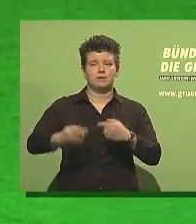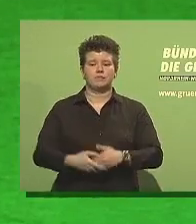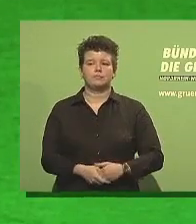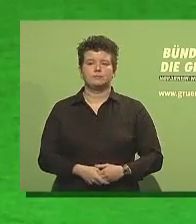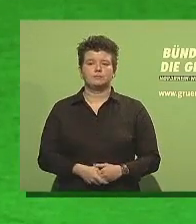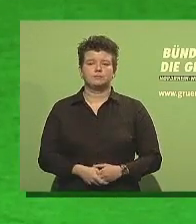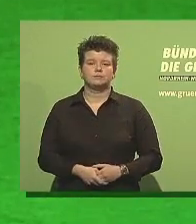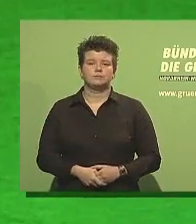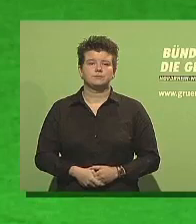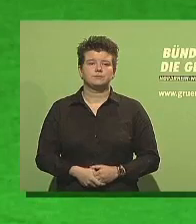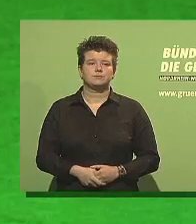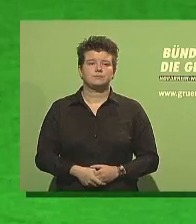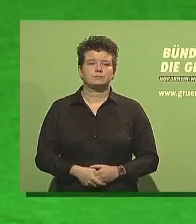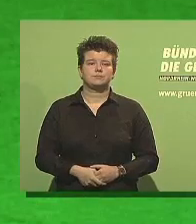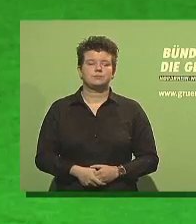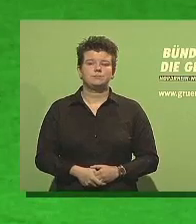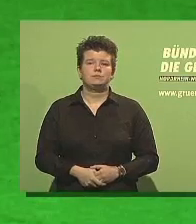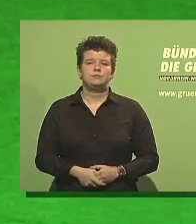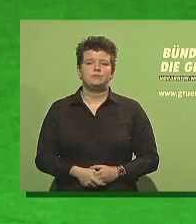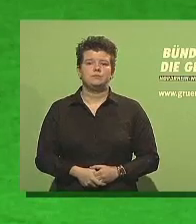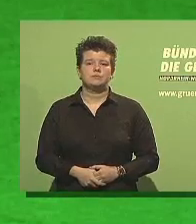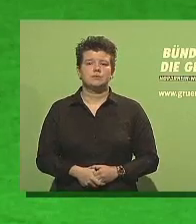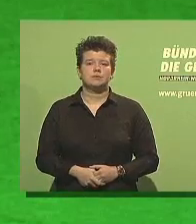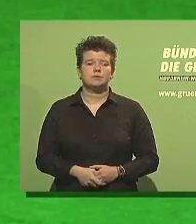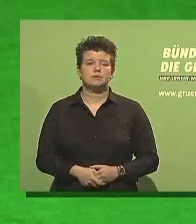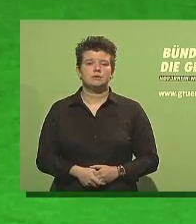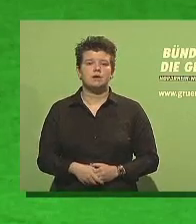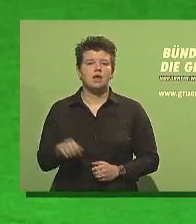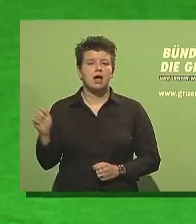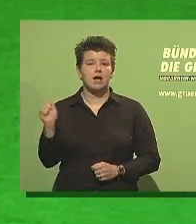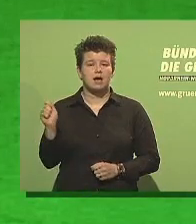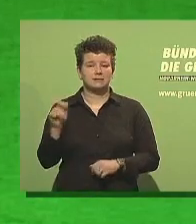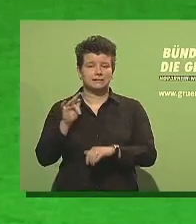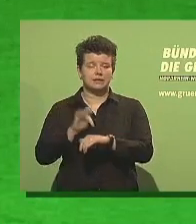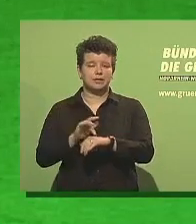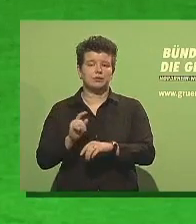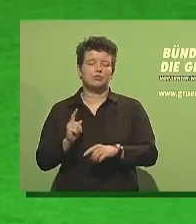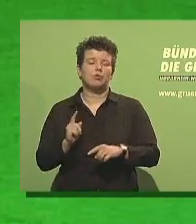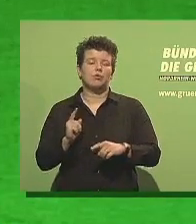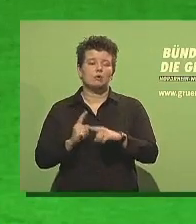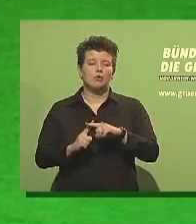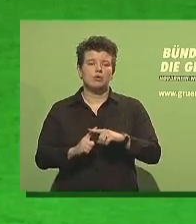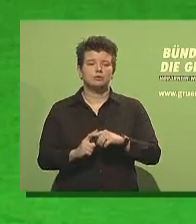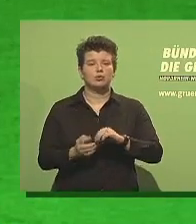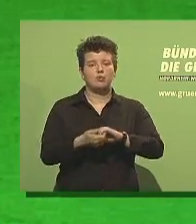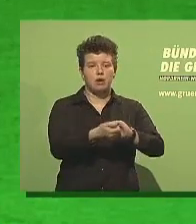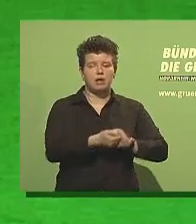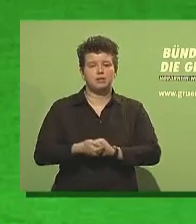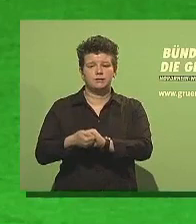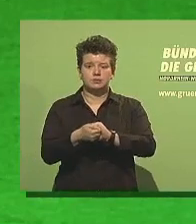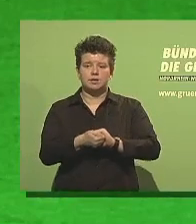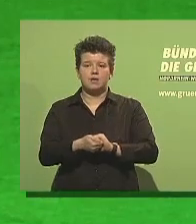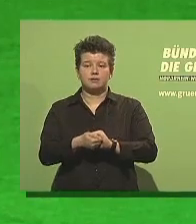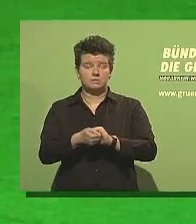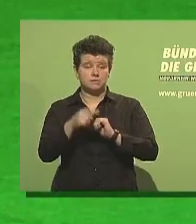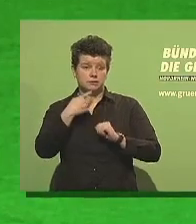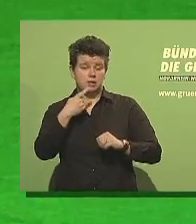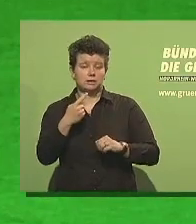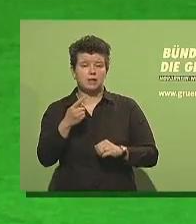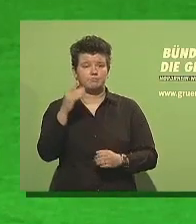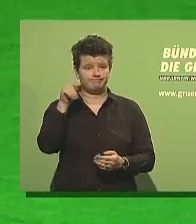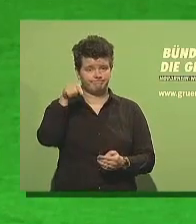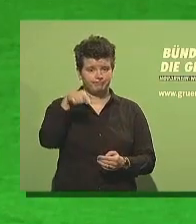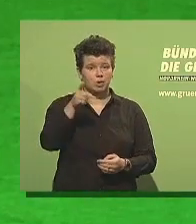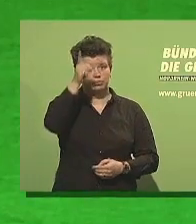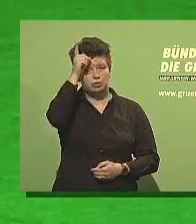wie wir sie wollen. Kanzlerin und Koalition haben die Bildungsrepublik Deutschland ausgerufen. Die hat sich